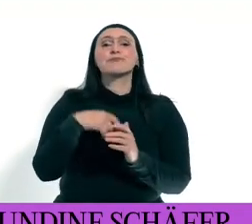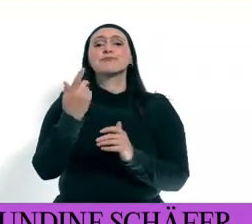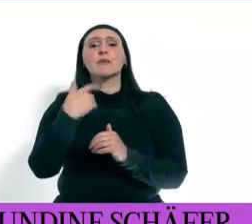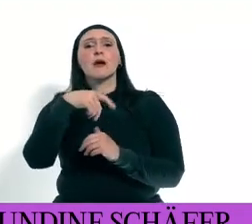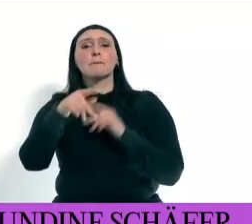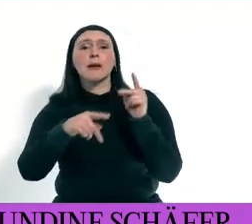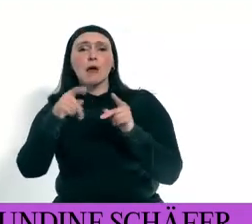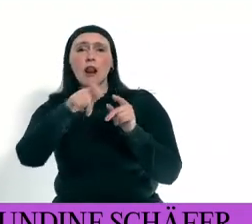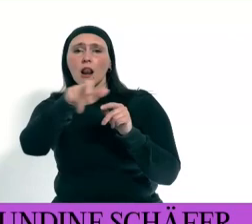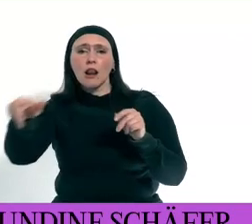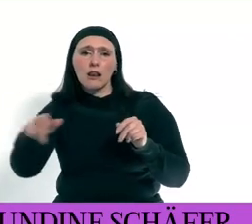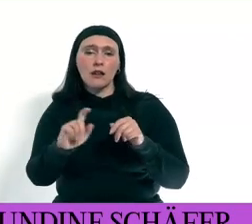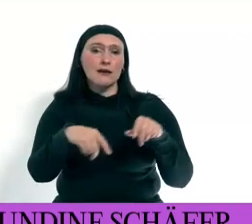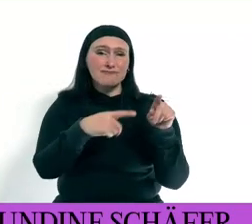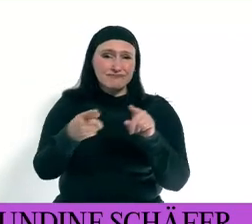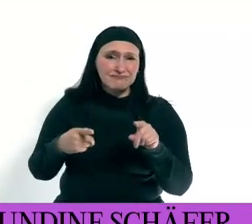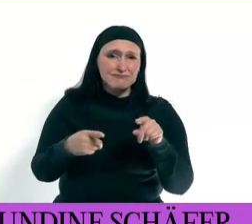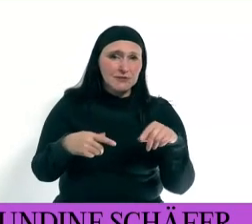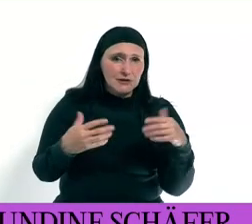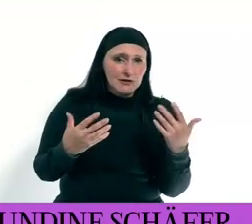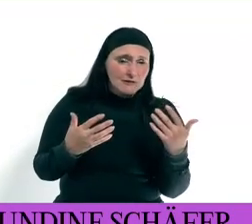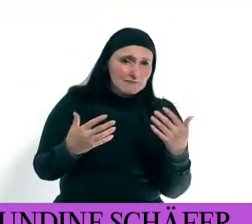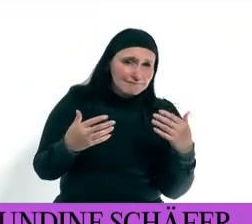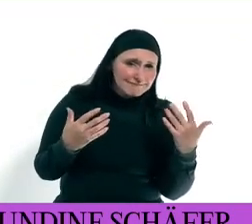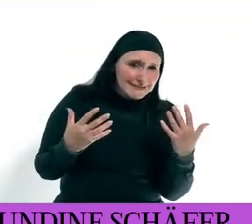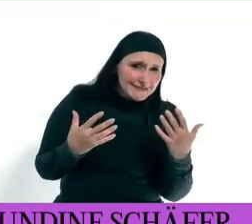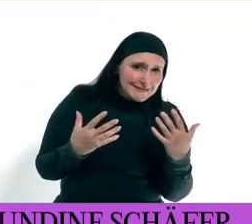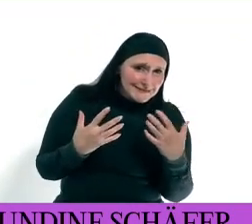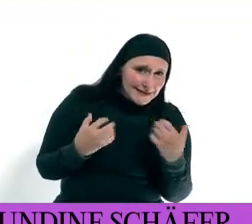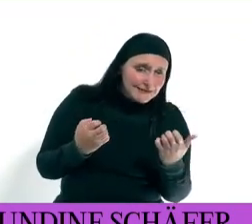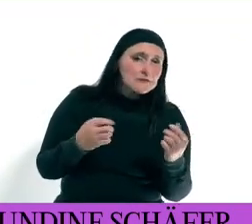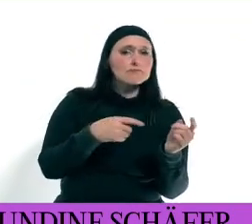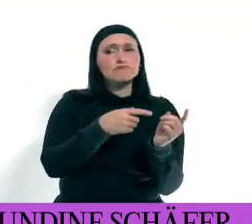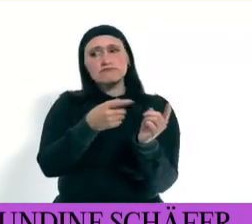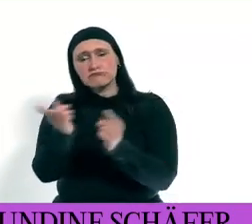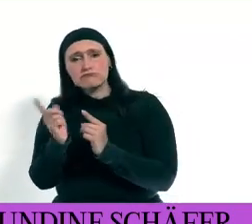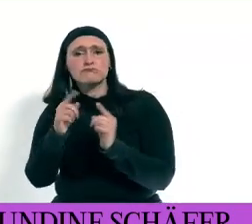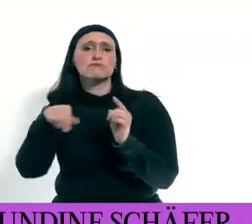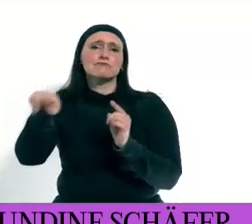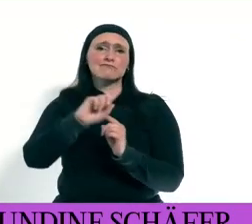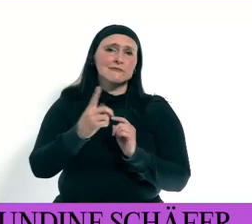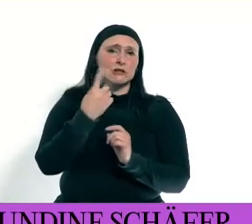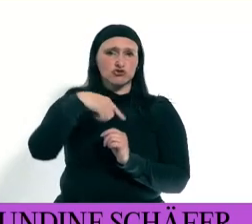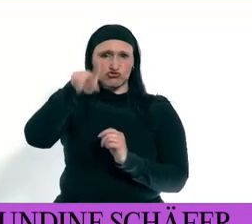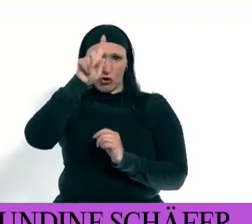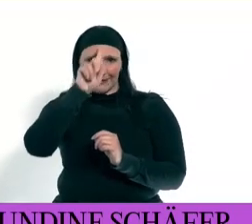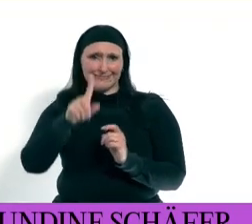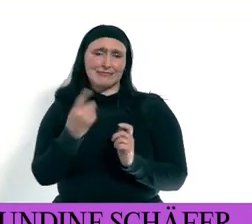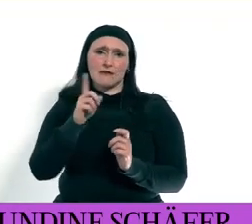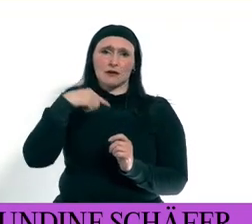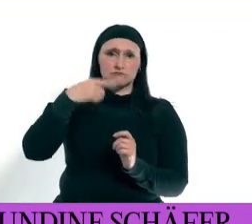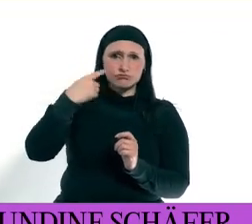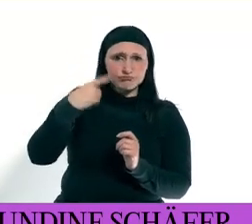außerdem, wenn Sie unserem Gespräch folgen wollen in deutscher Sprache, dann müssen Sie